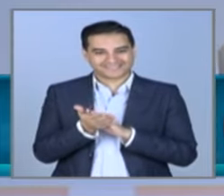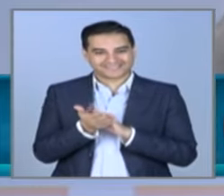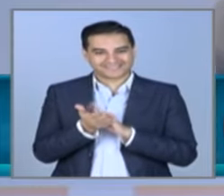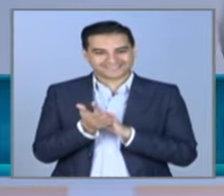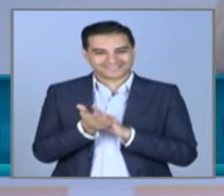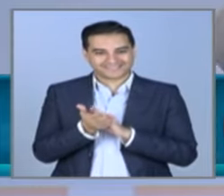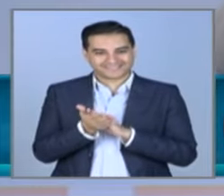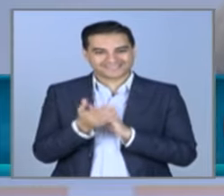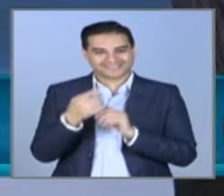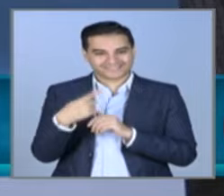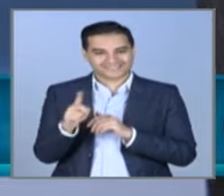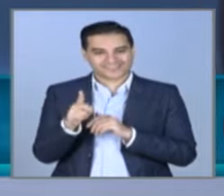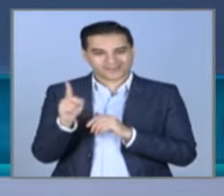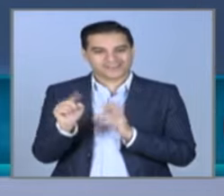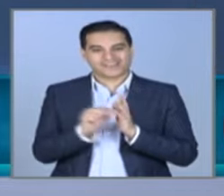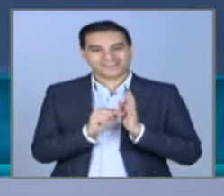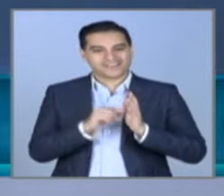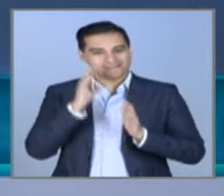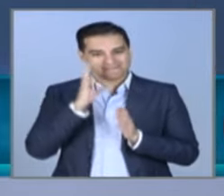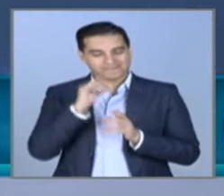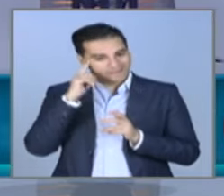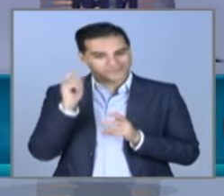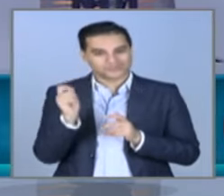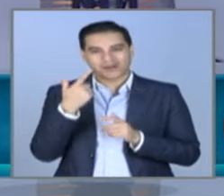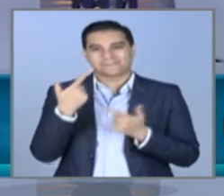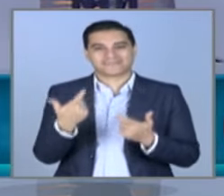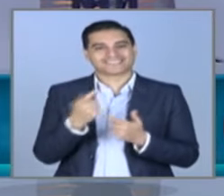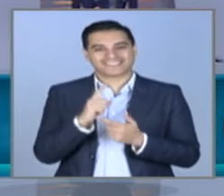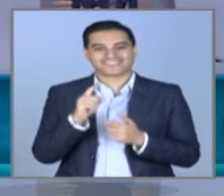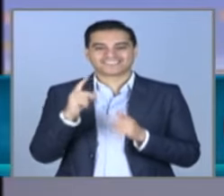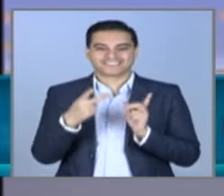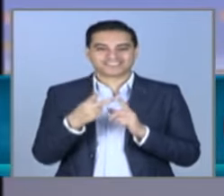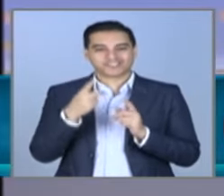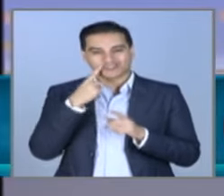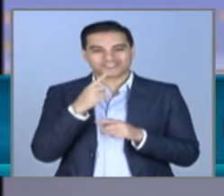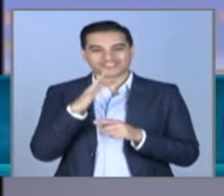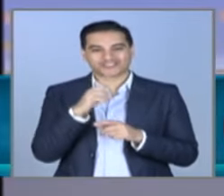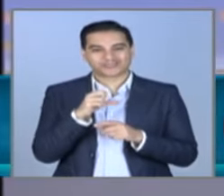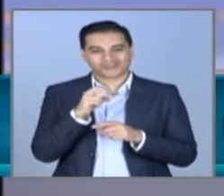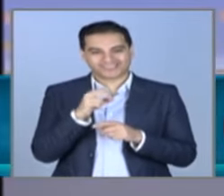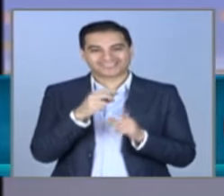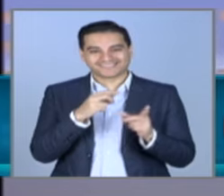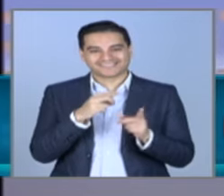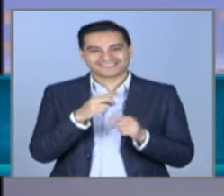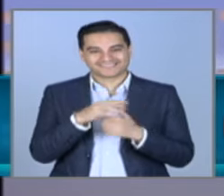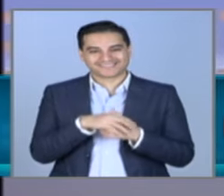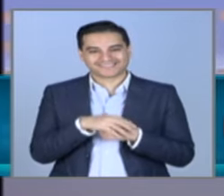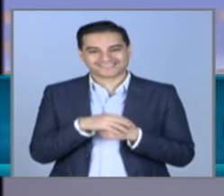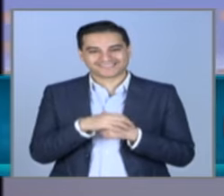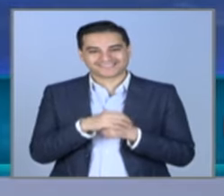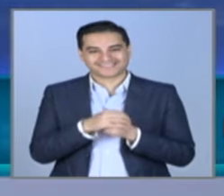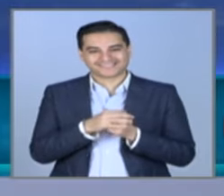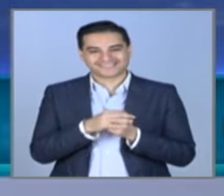لا ومامتك كتبتهم بسرعة ما فكرتش. هنشوف شروق، الحب، المال، الشهرة.